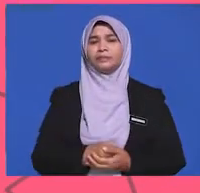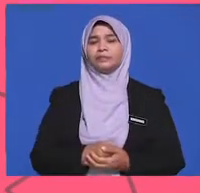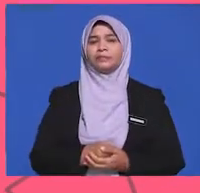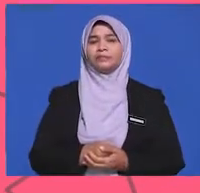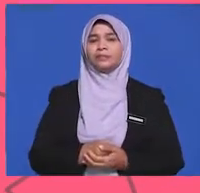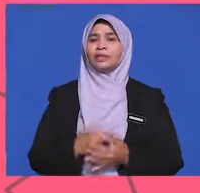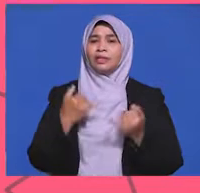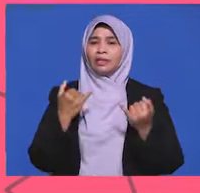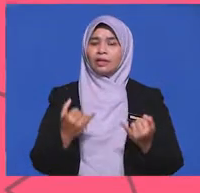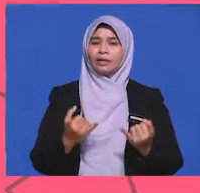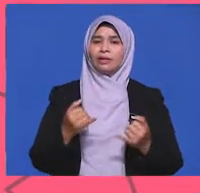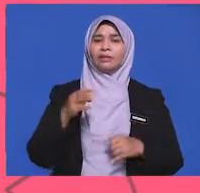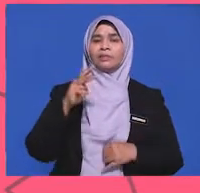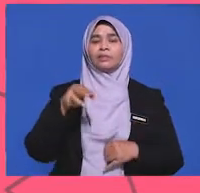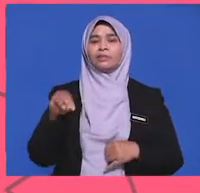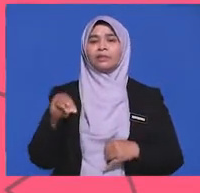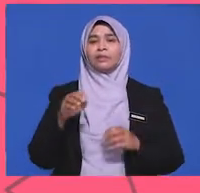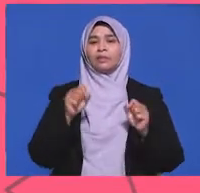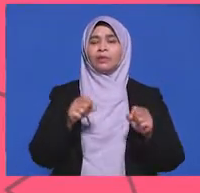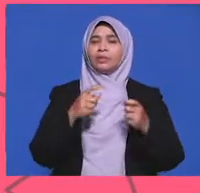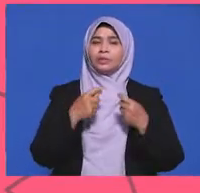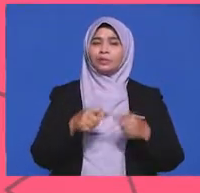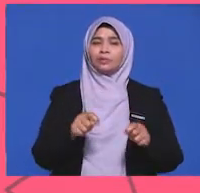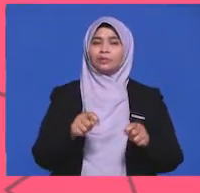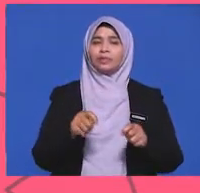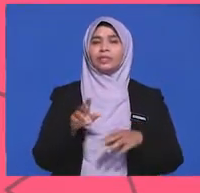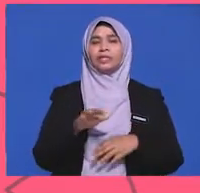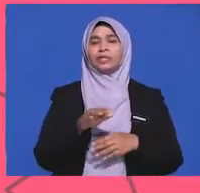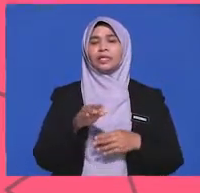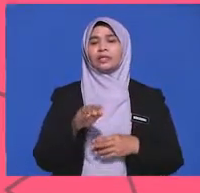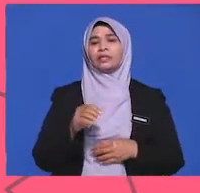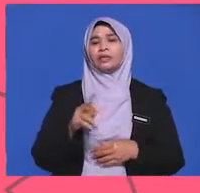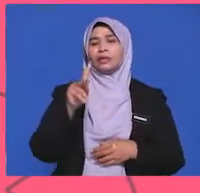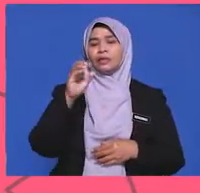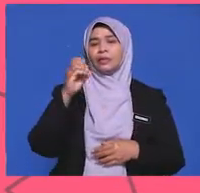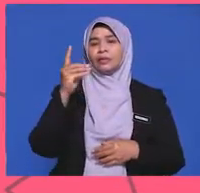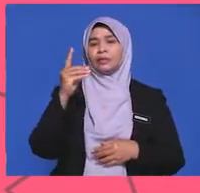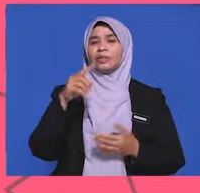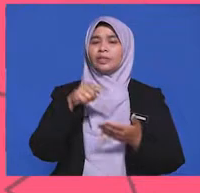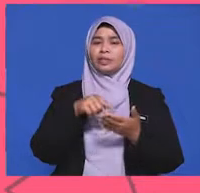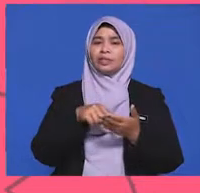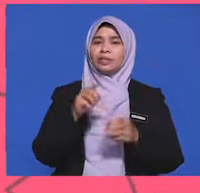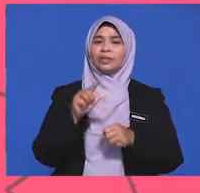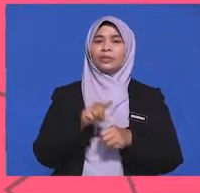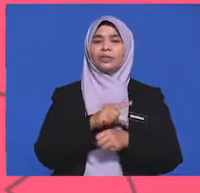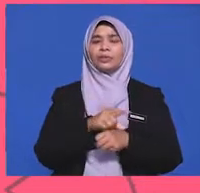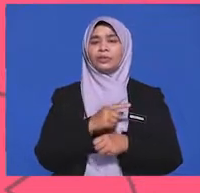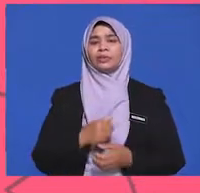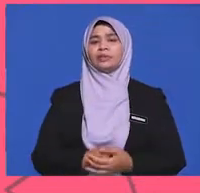Sekarang, murid-murid bolehlah mencuba menaip kod aturcara ini menggunakan